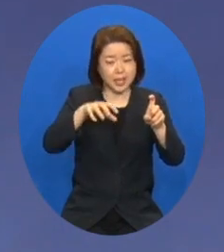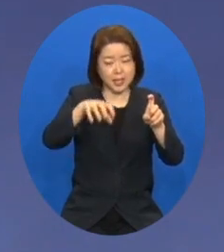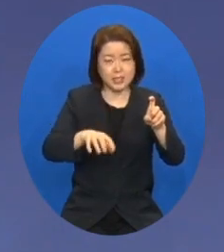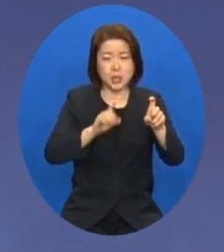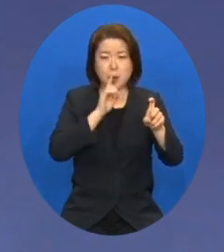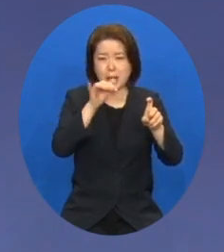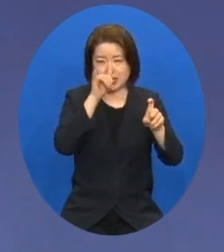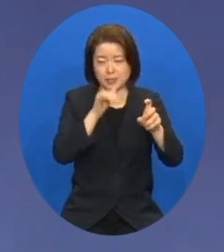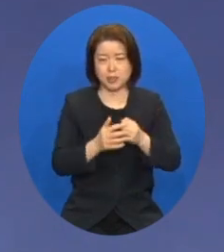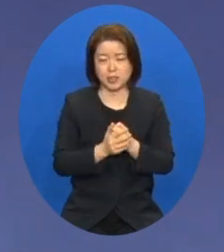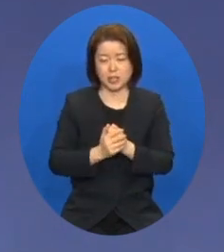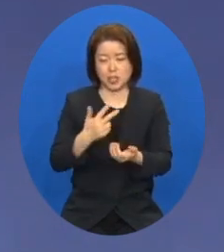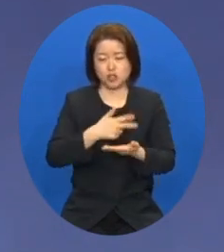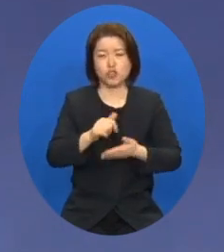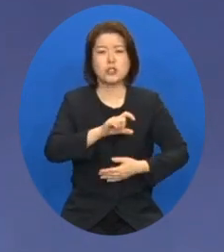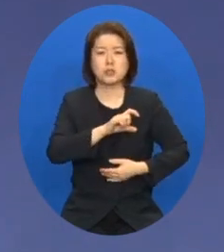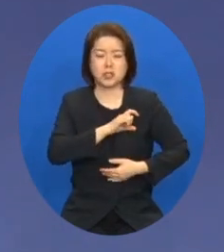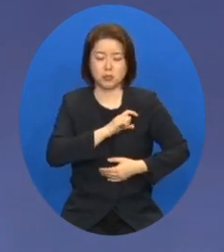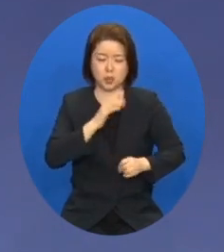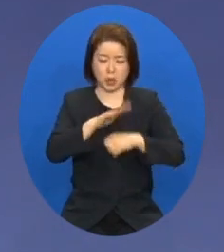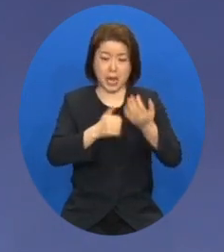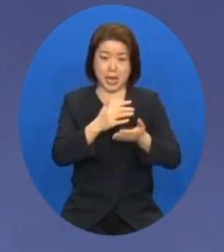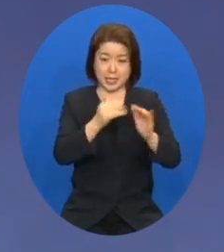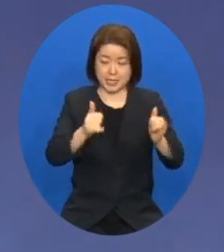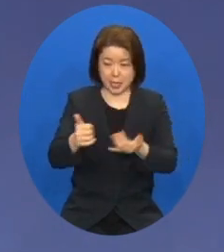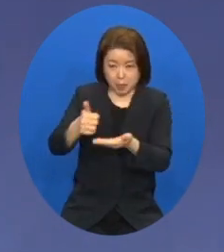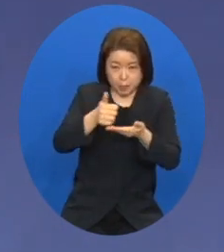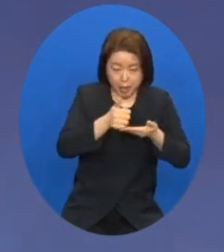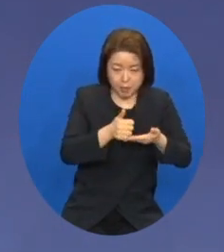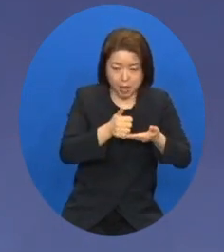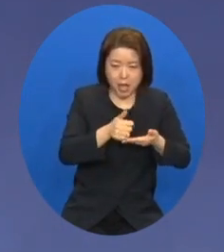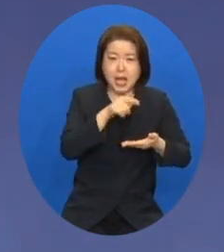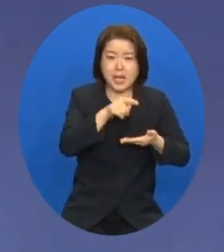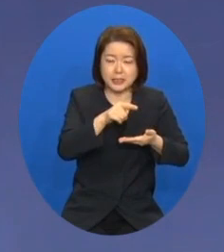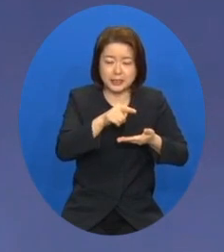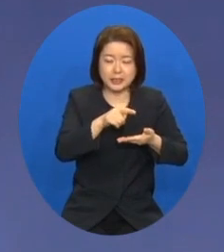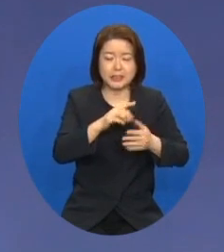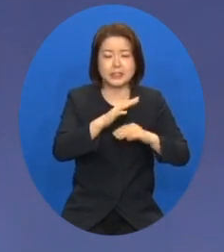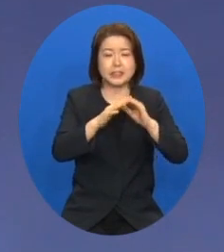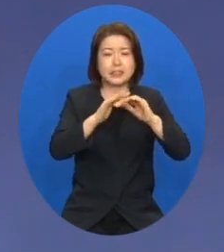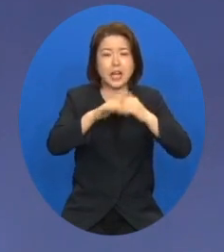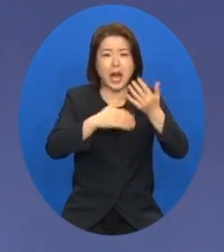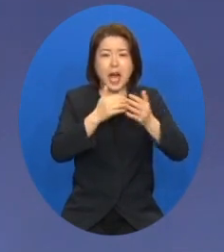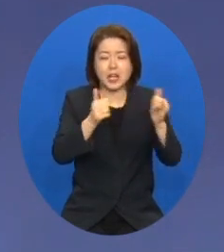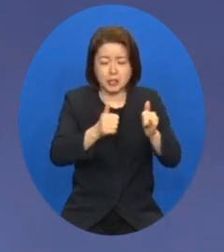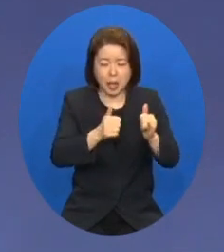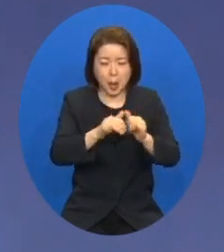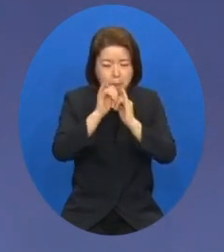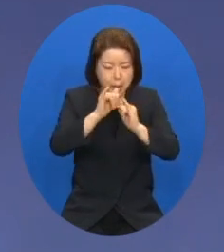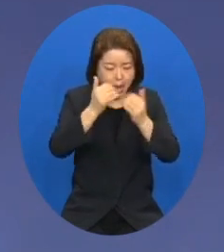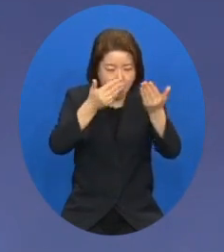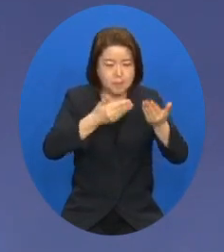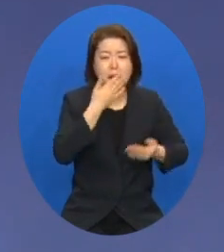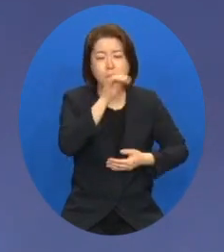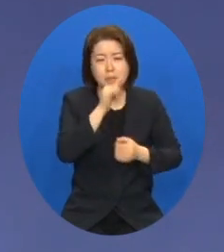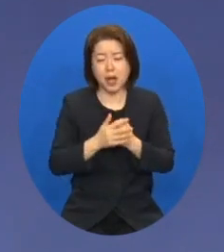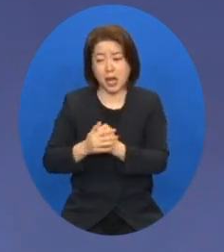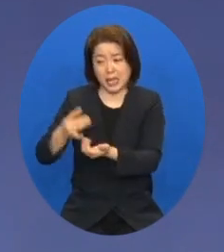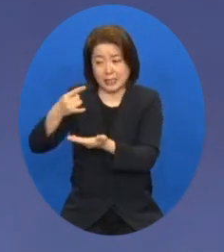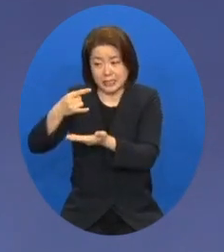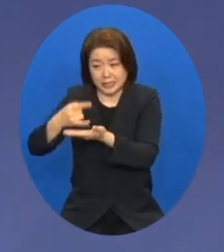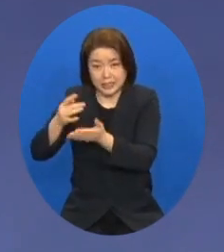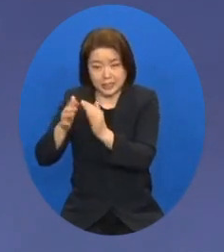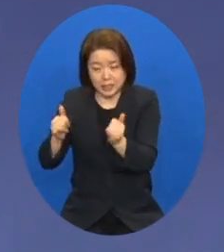주님의 이름으로 선지자를 용지 파면 선지자가 받을 상을 그가 받을 것이 의를